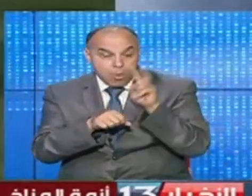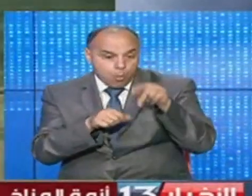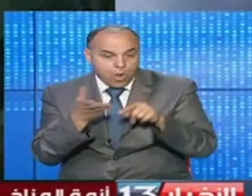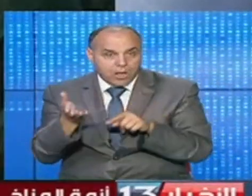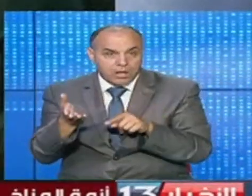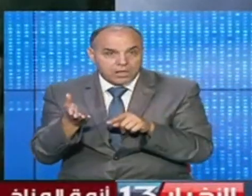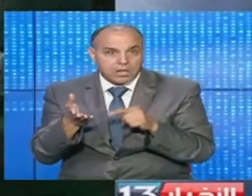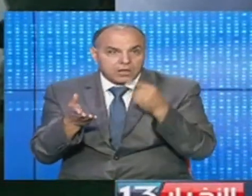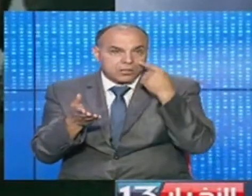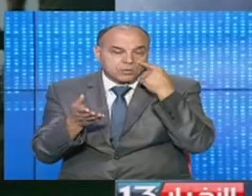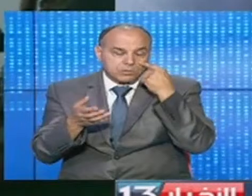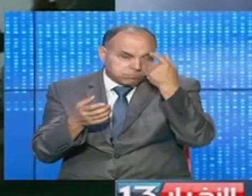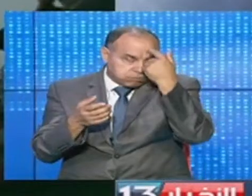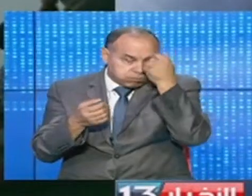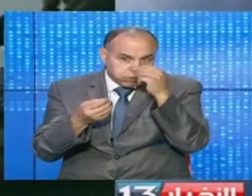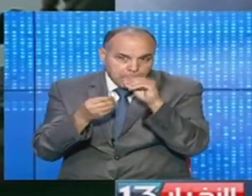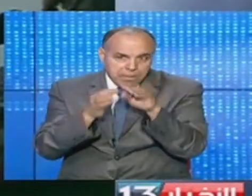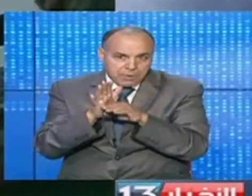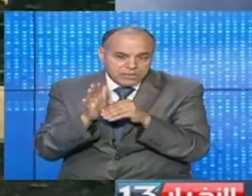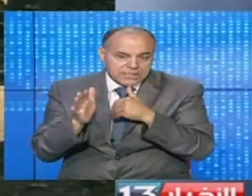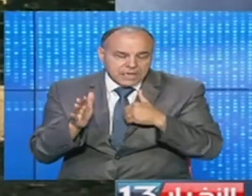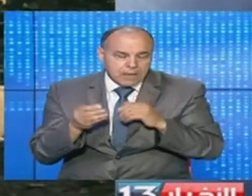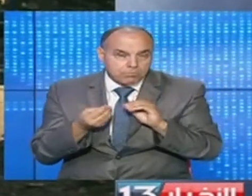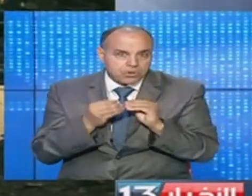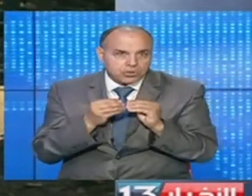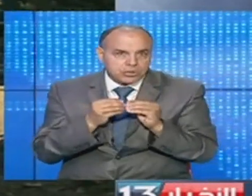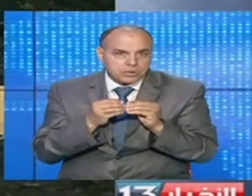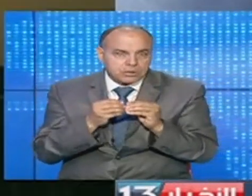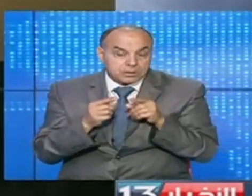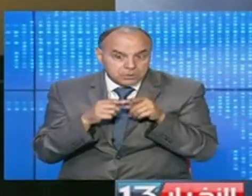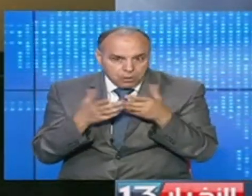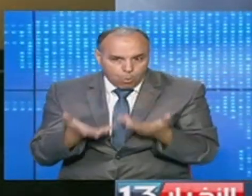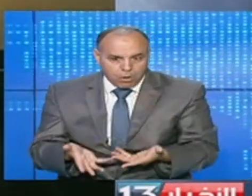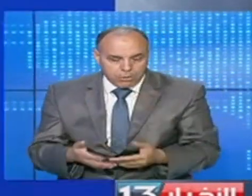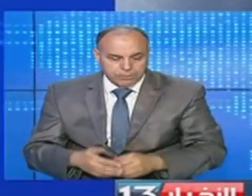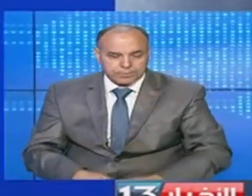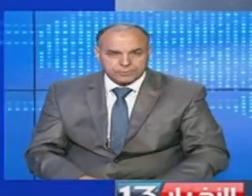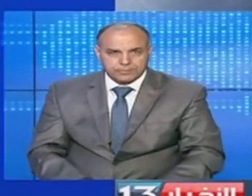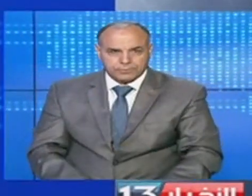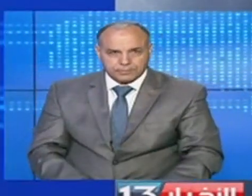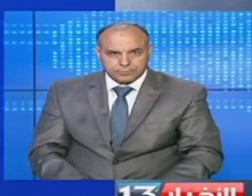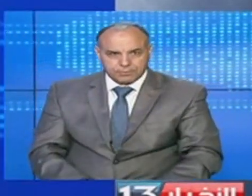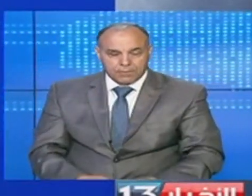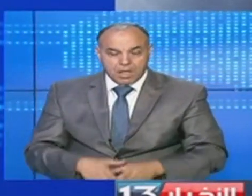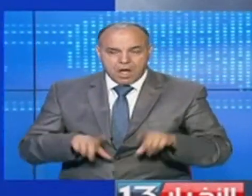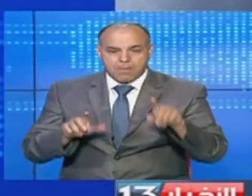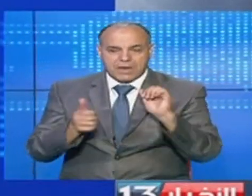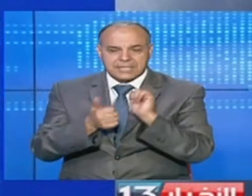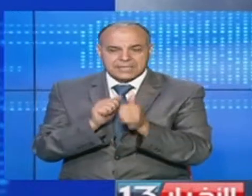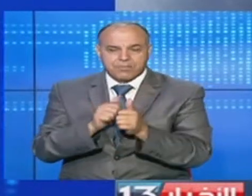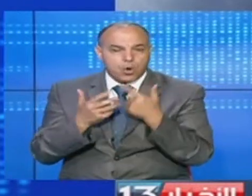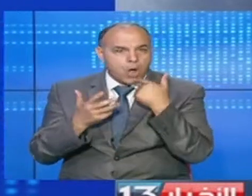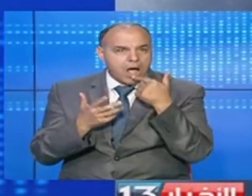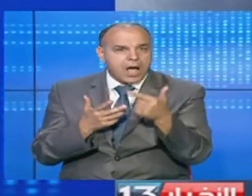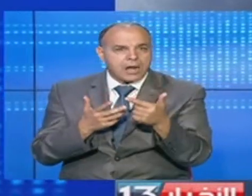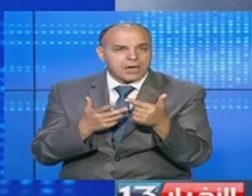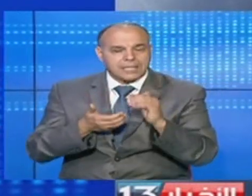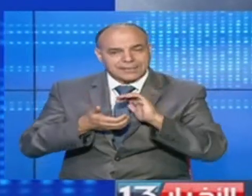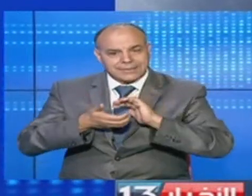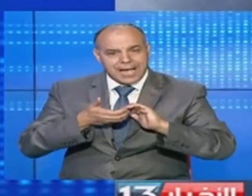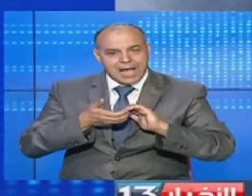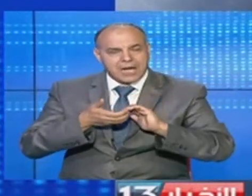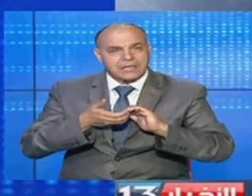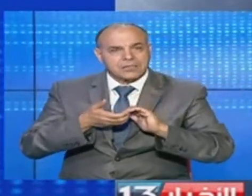وجعل التبعات في الانظمه الصحيه واضحه للغايه في اخبار الرياضه اعلن الاتحاد